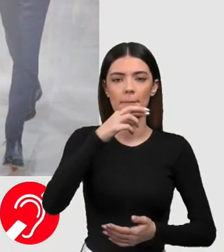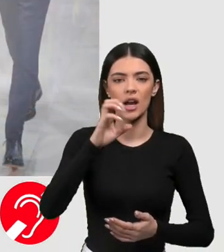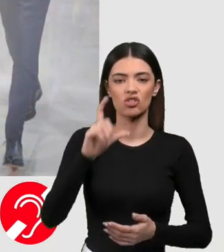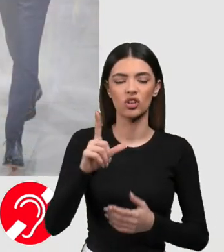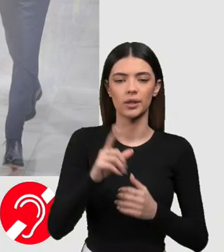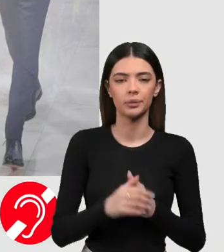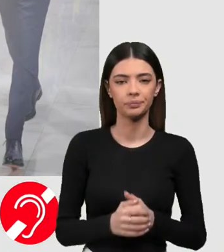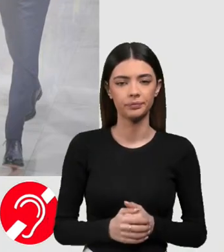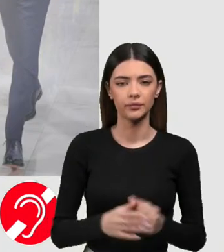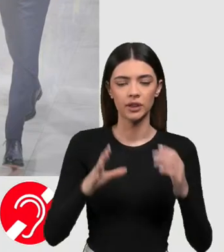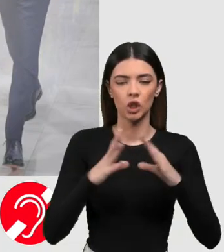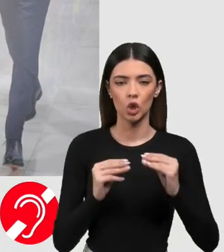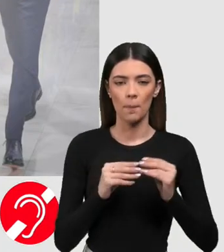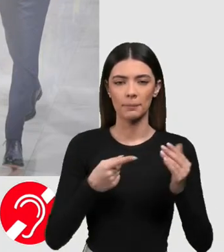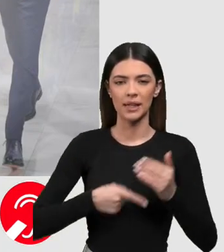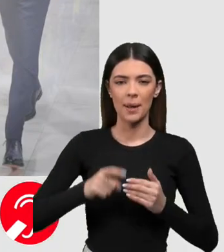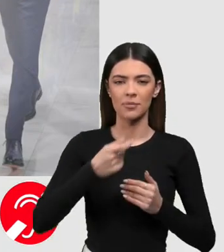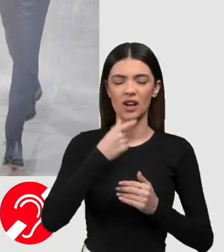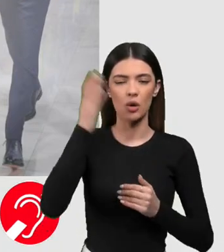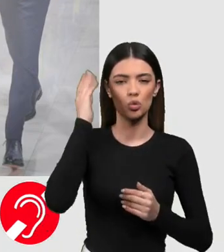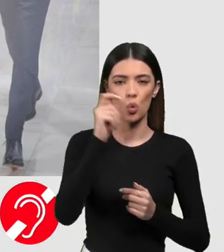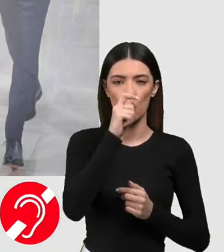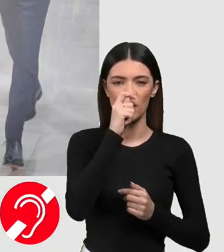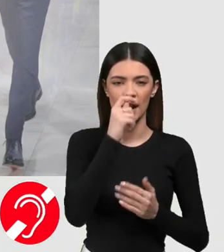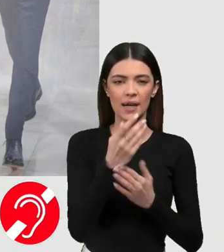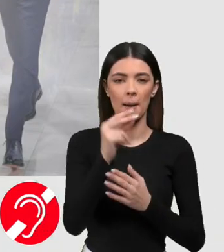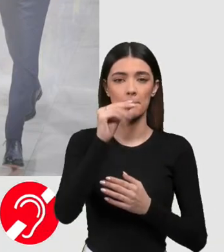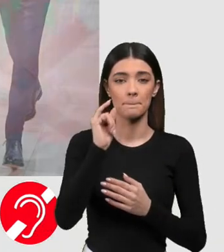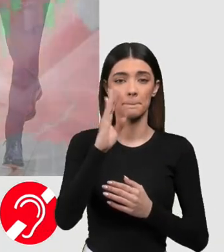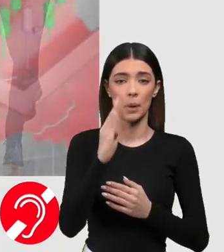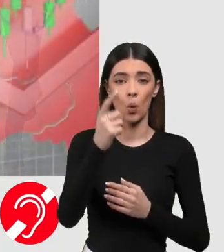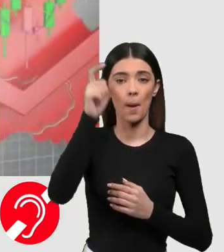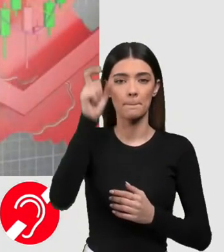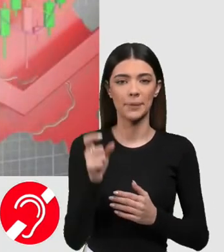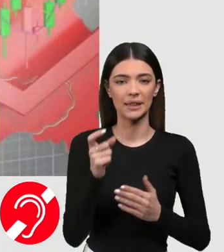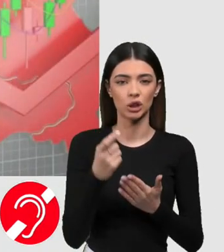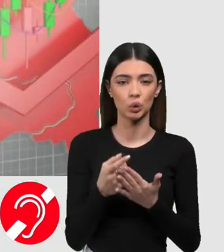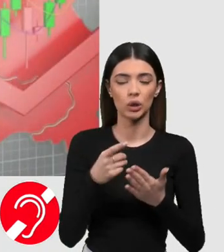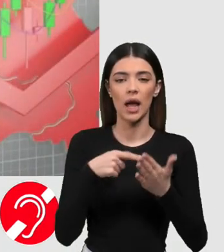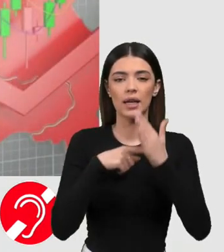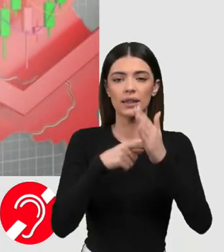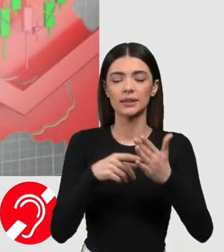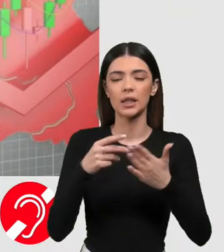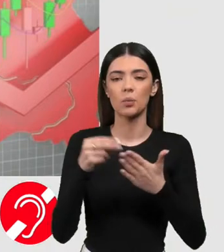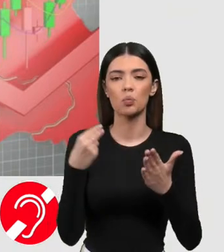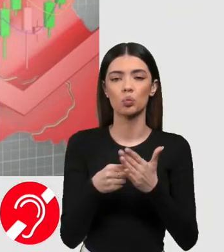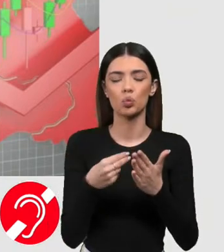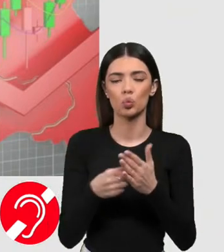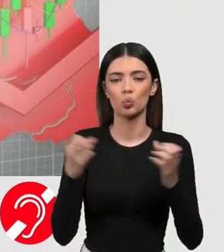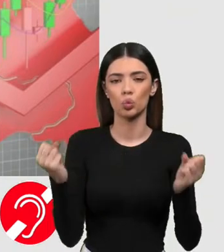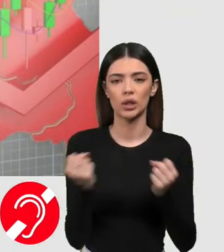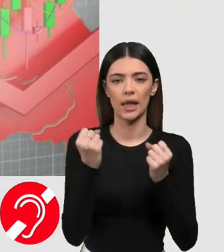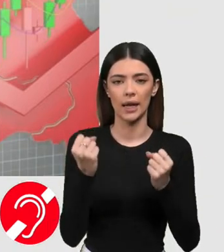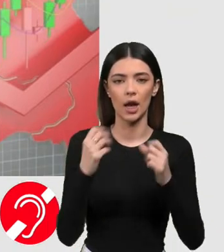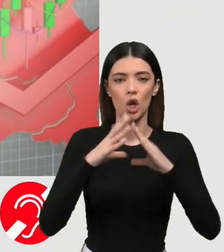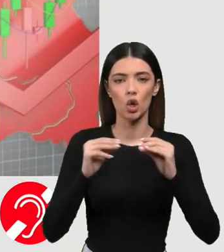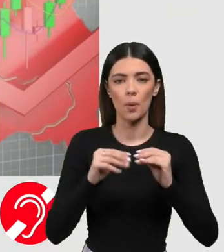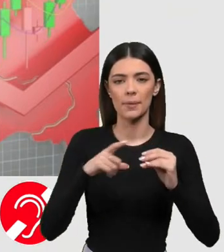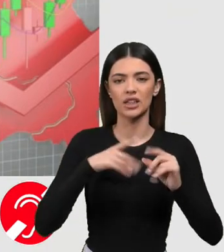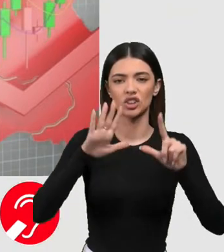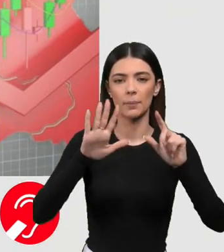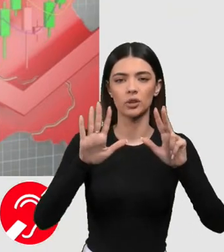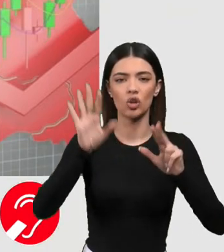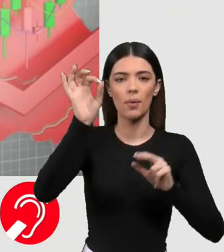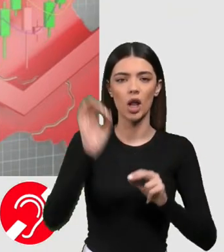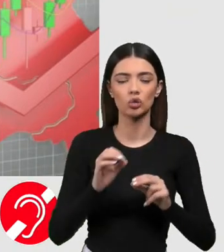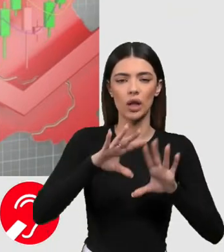marți premierul Marcel Ciolacu. Și România a depășit anul trecut Ungaria la PIB pe cap de locuitor exprimată în standardele puterii de cumpărare. România